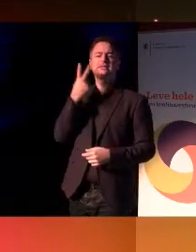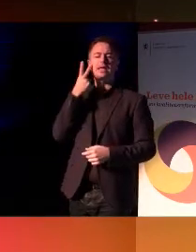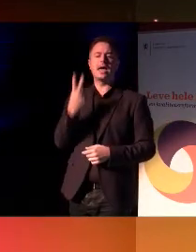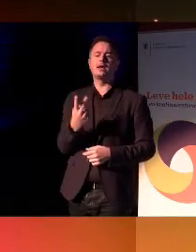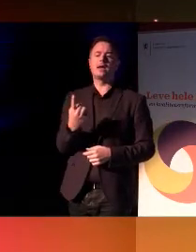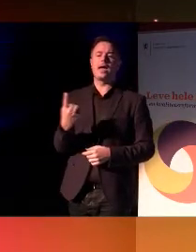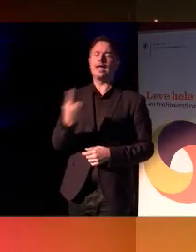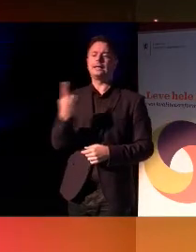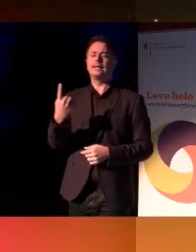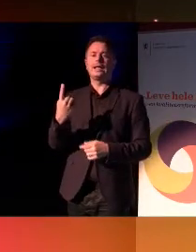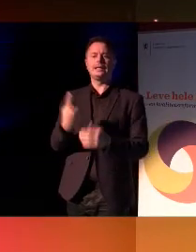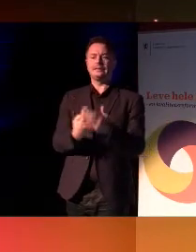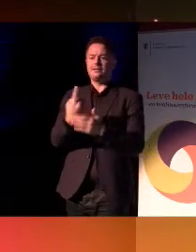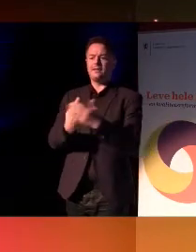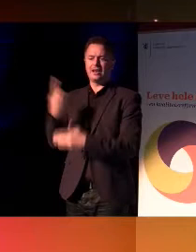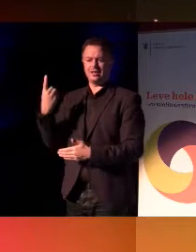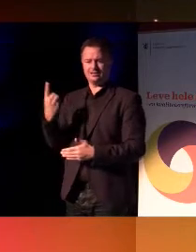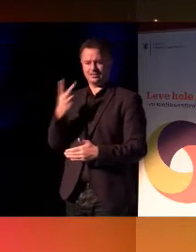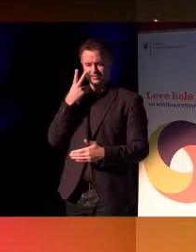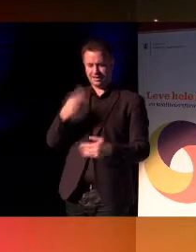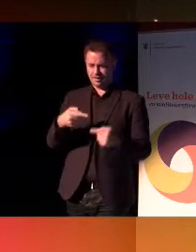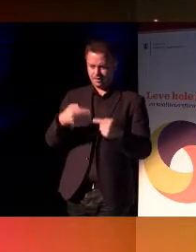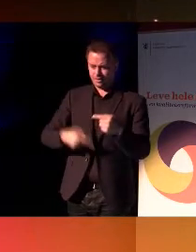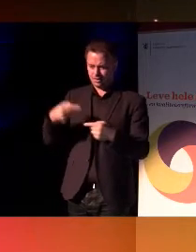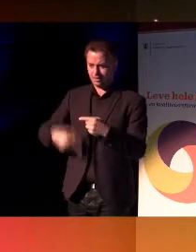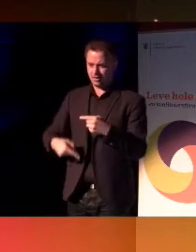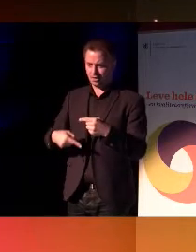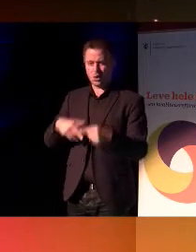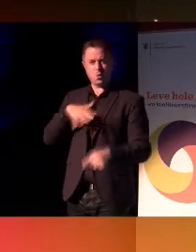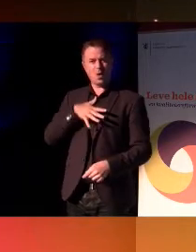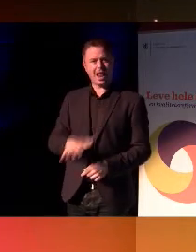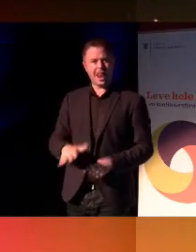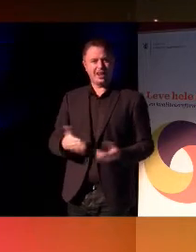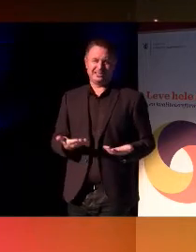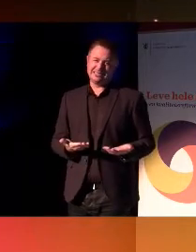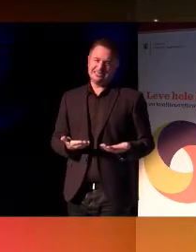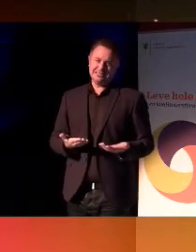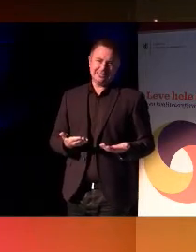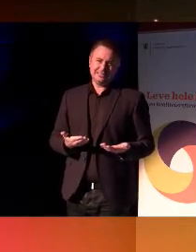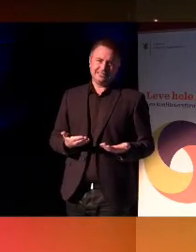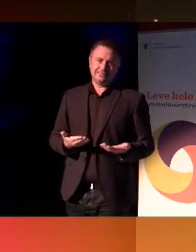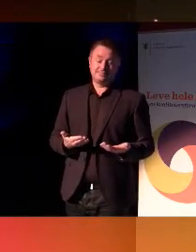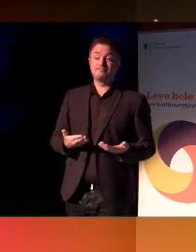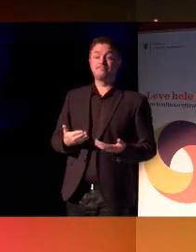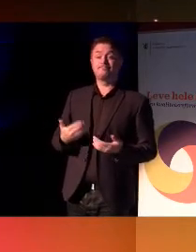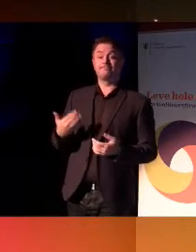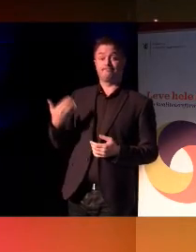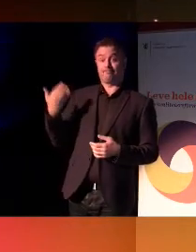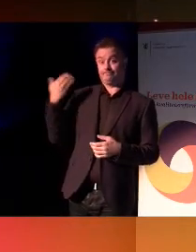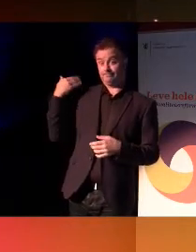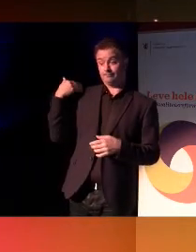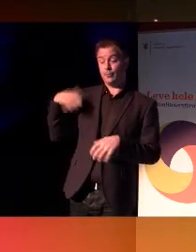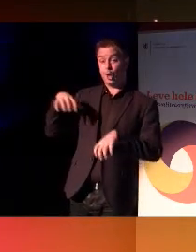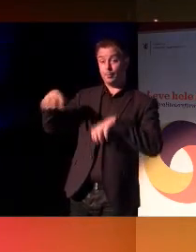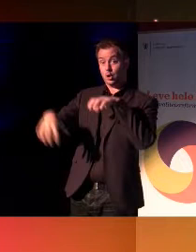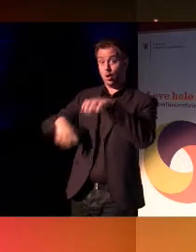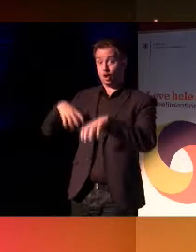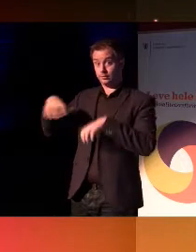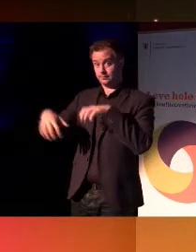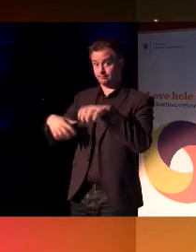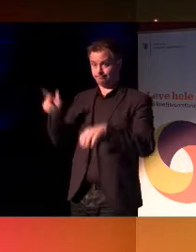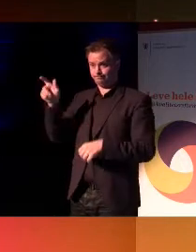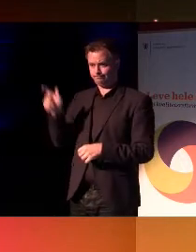resultat av uheldige hendelser. Og her det jo, som Bjørn Gullvåg var inne på, når